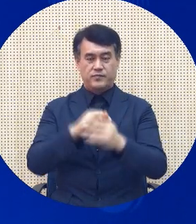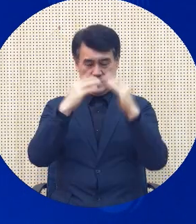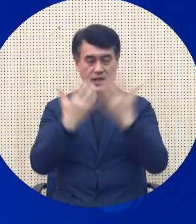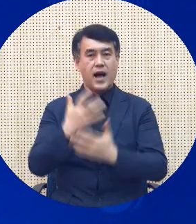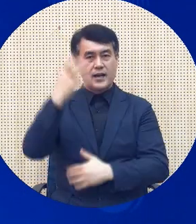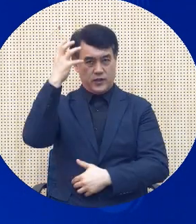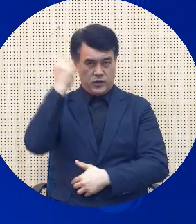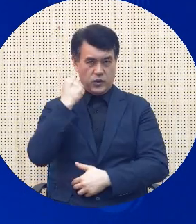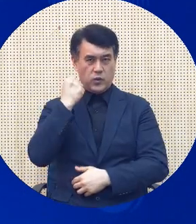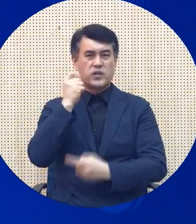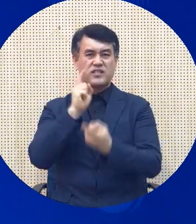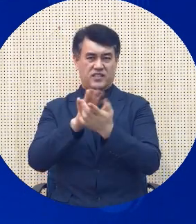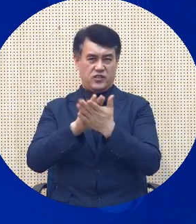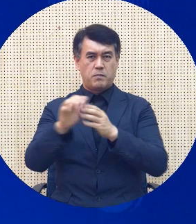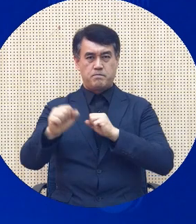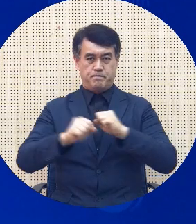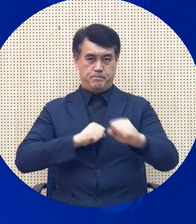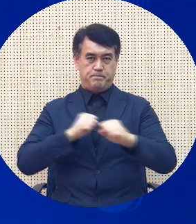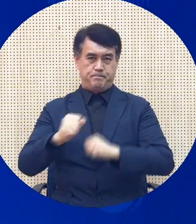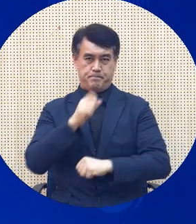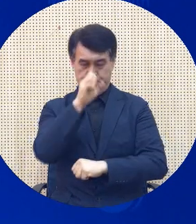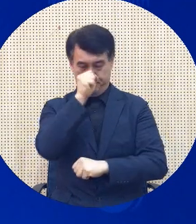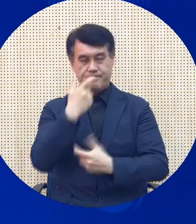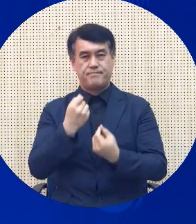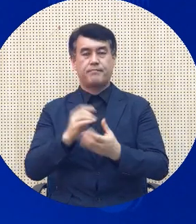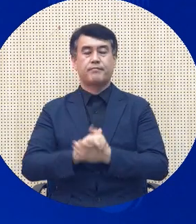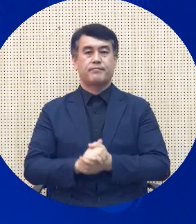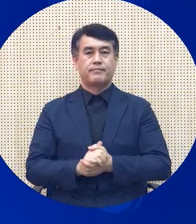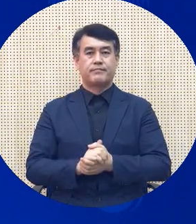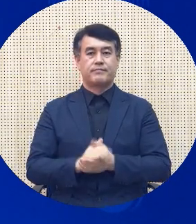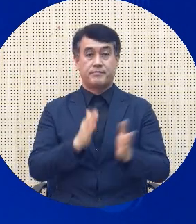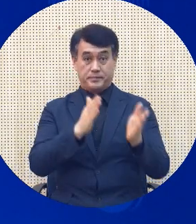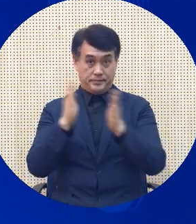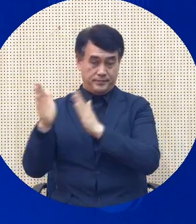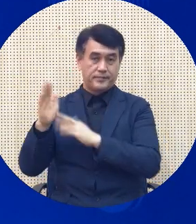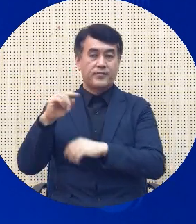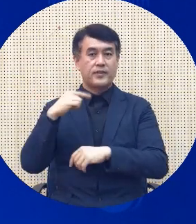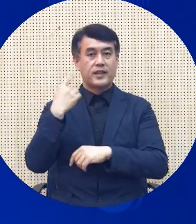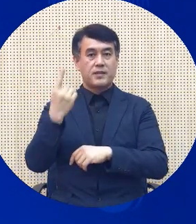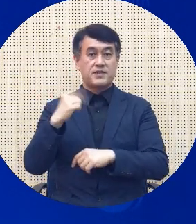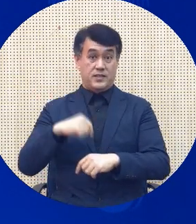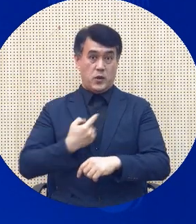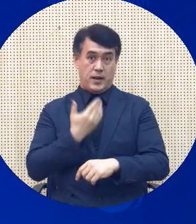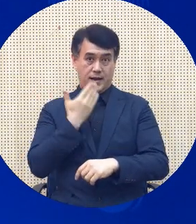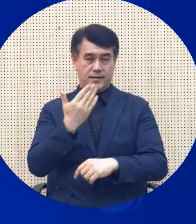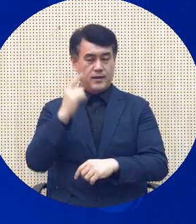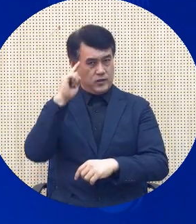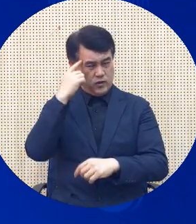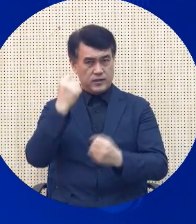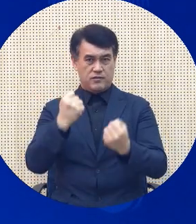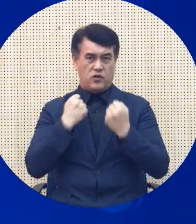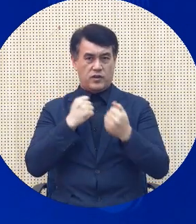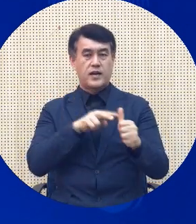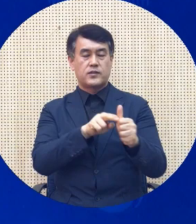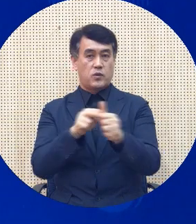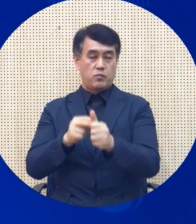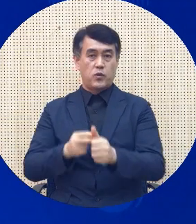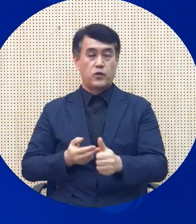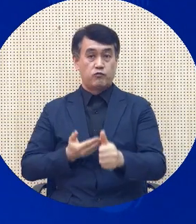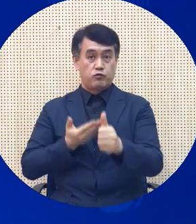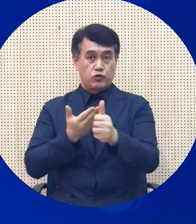기억하고 모두 실천해 나갔으면 좋겠습니다. 다음으로는요, 신뢰할 수 있는 정신건강 정보를